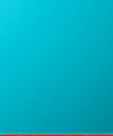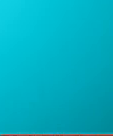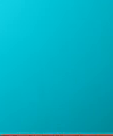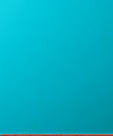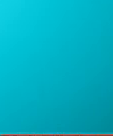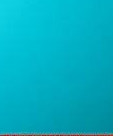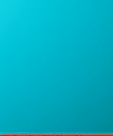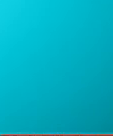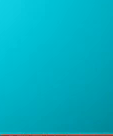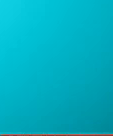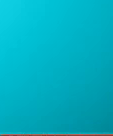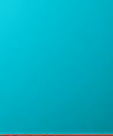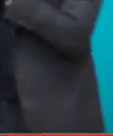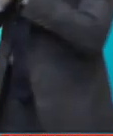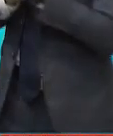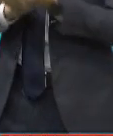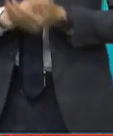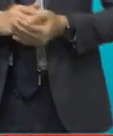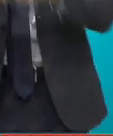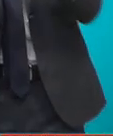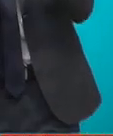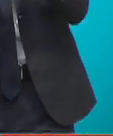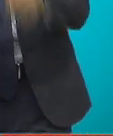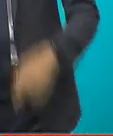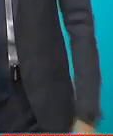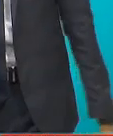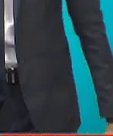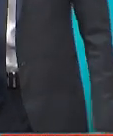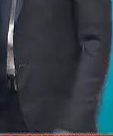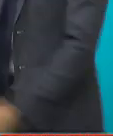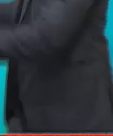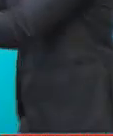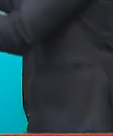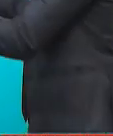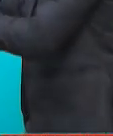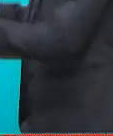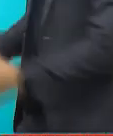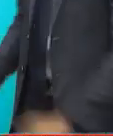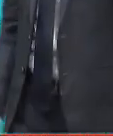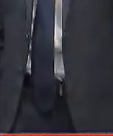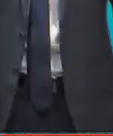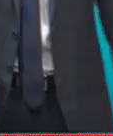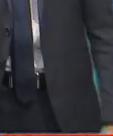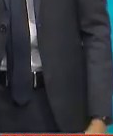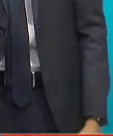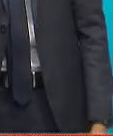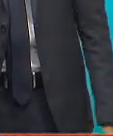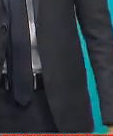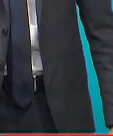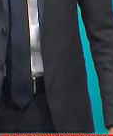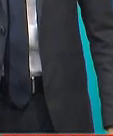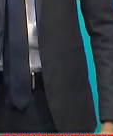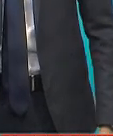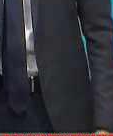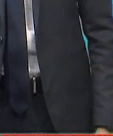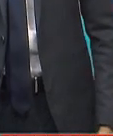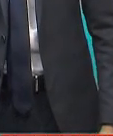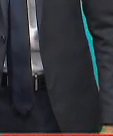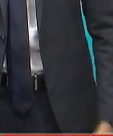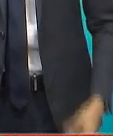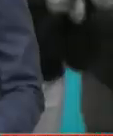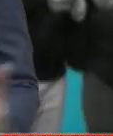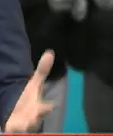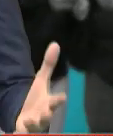kesan buruk daripada terjadi. Jadi, marilah sama-sama kita jauhi kontroversi dan kurangkan